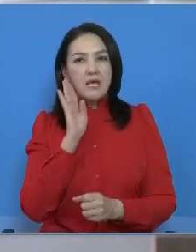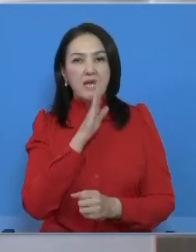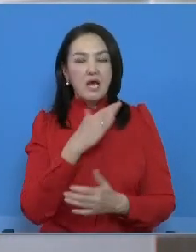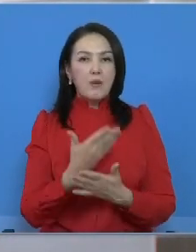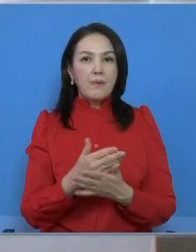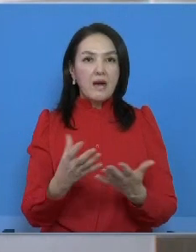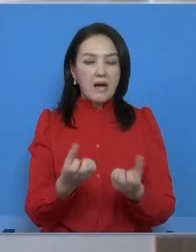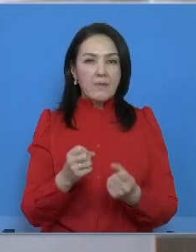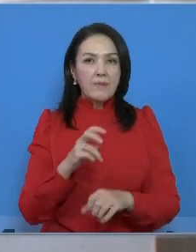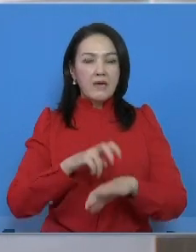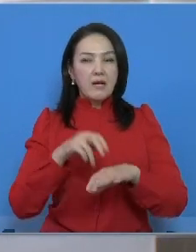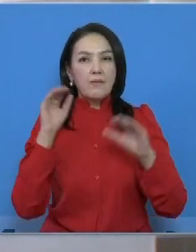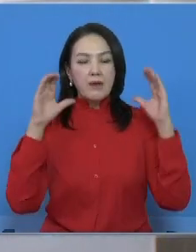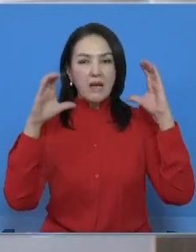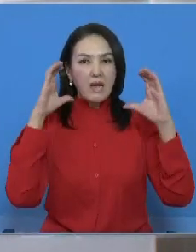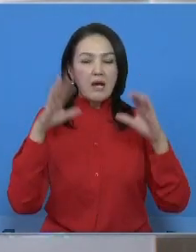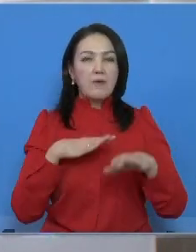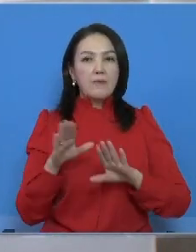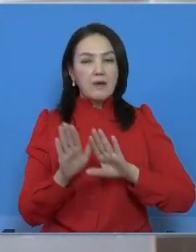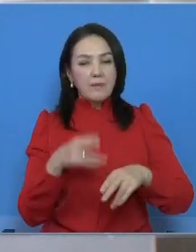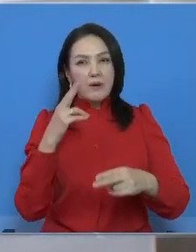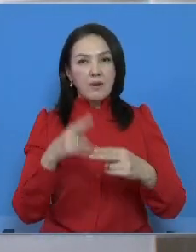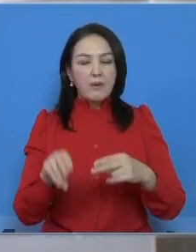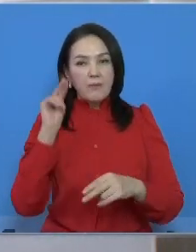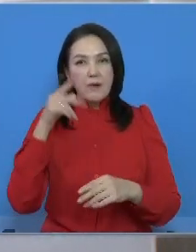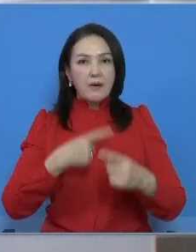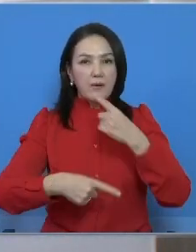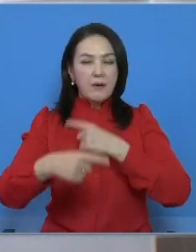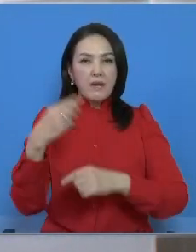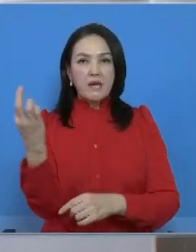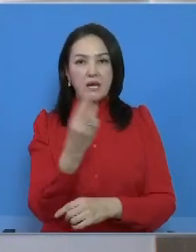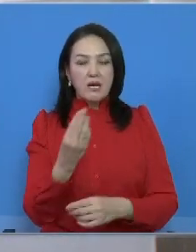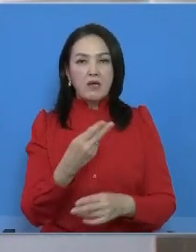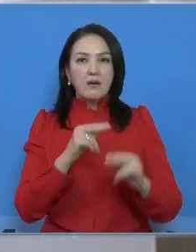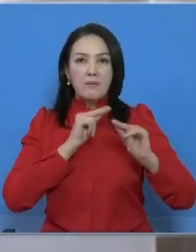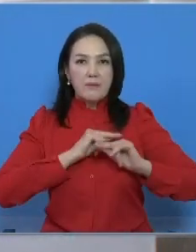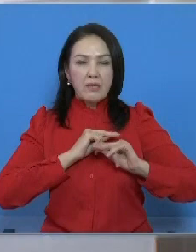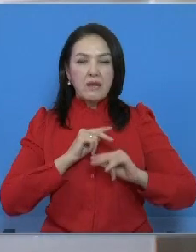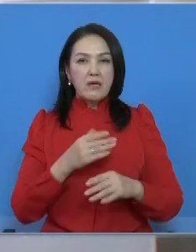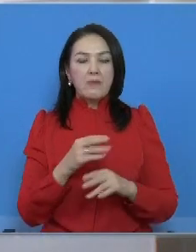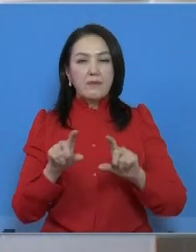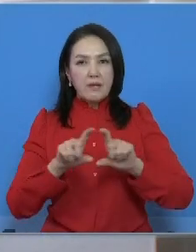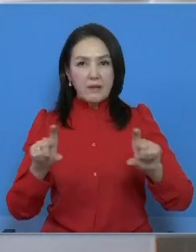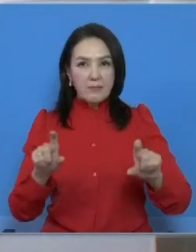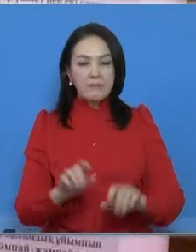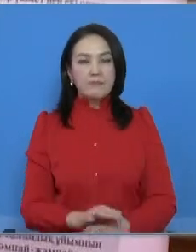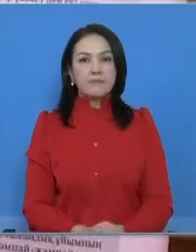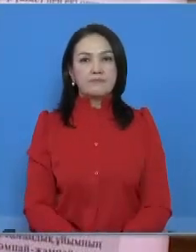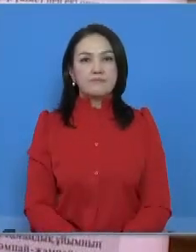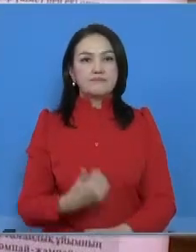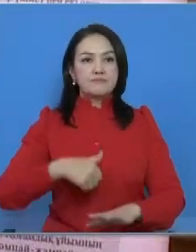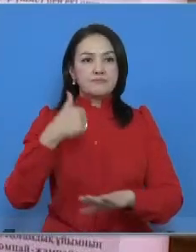грант на получение медицинскому университете после окончания учебы они вернутся шалкар для работы в реабилитационном центре